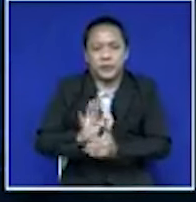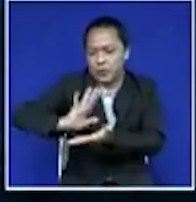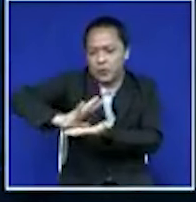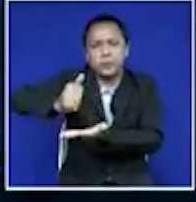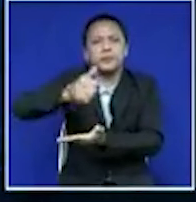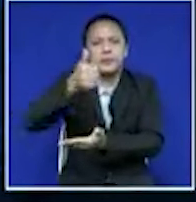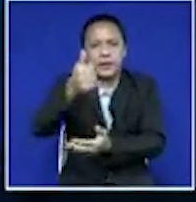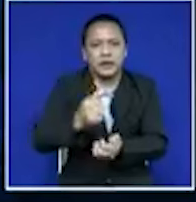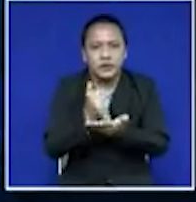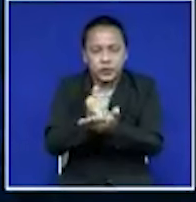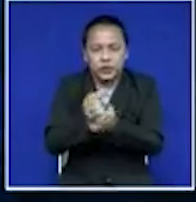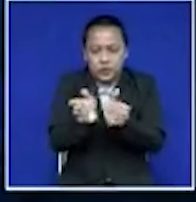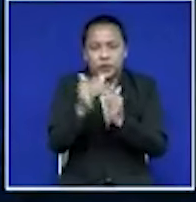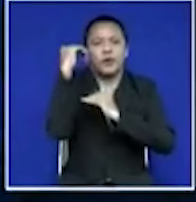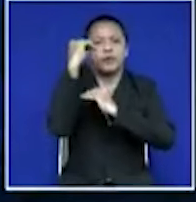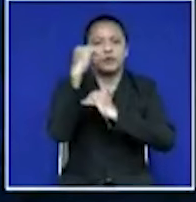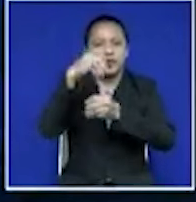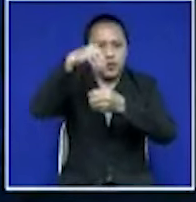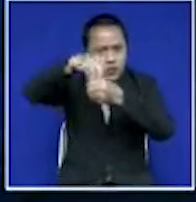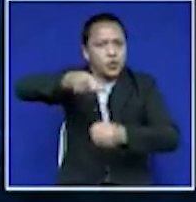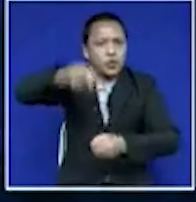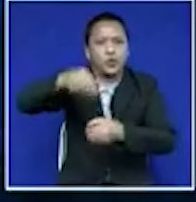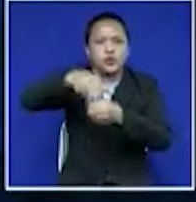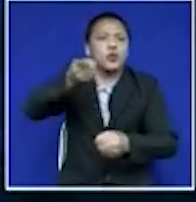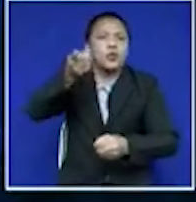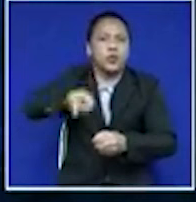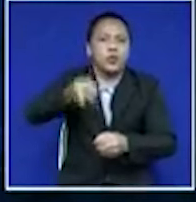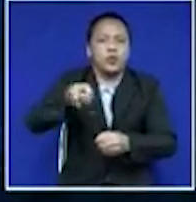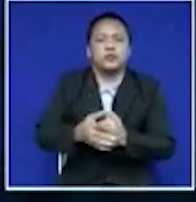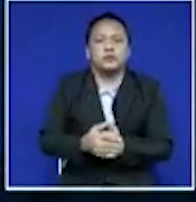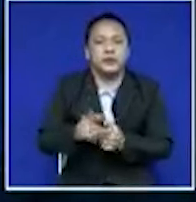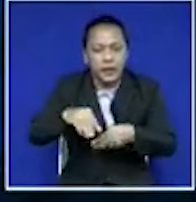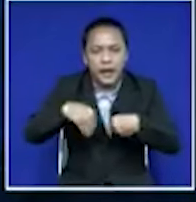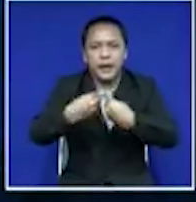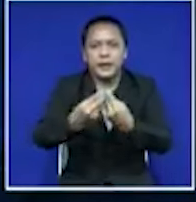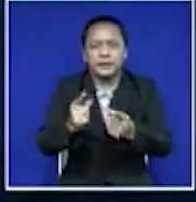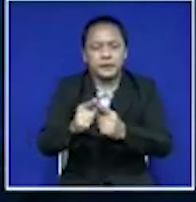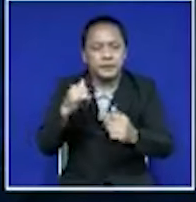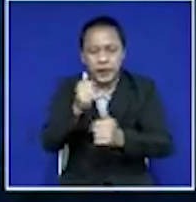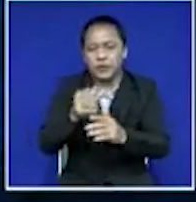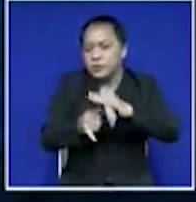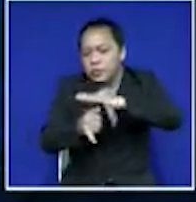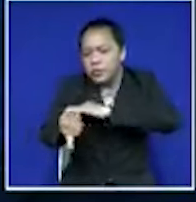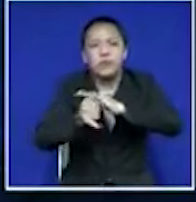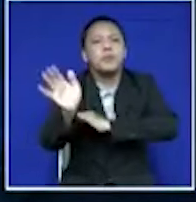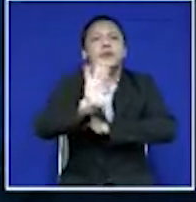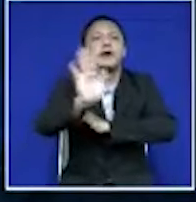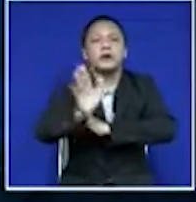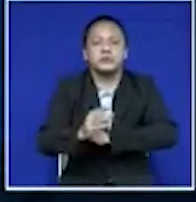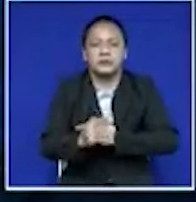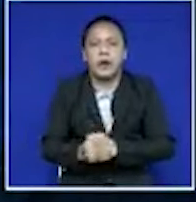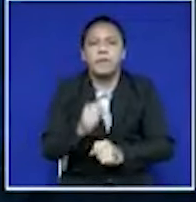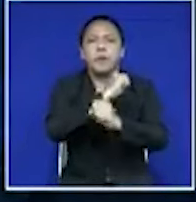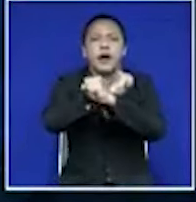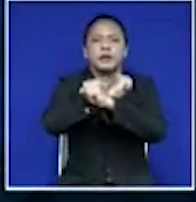บก็คือให้มาอยู่ในพื้นที่ที่จำกัดนะครับเพื่อเราจะได้ไม่ให้เขาไปแพร่กระจายเชื้อเพราะ